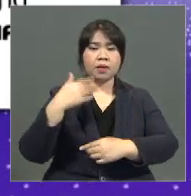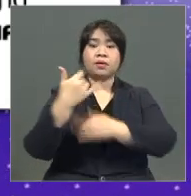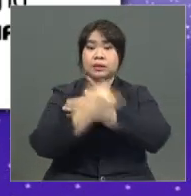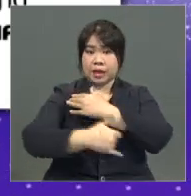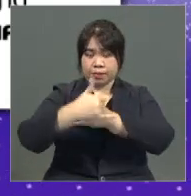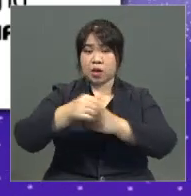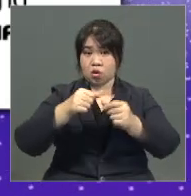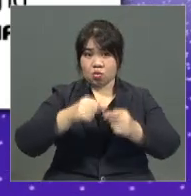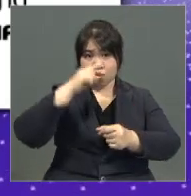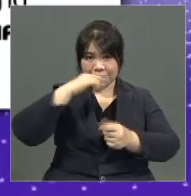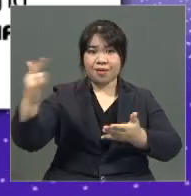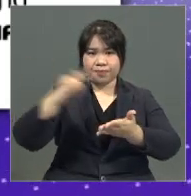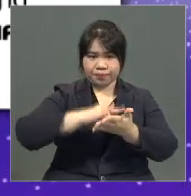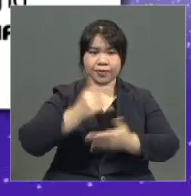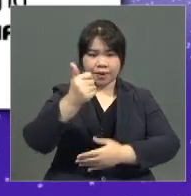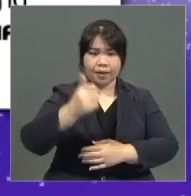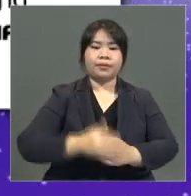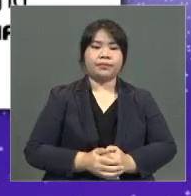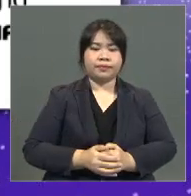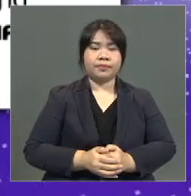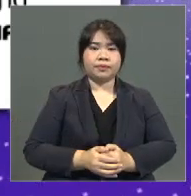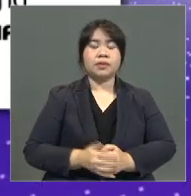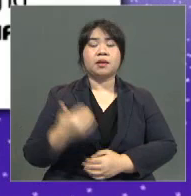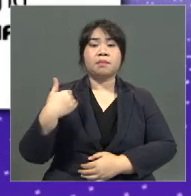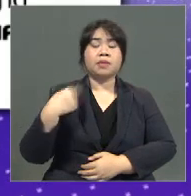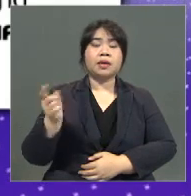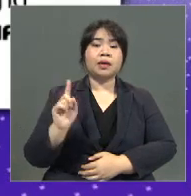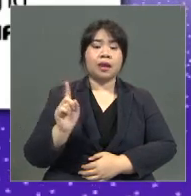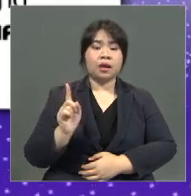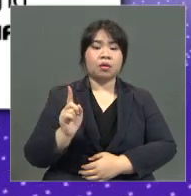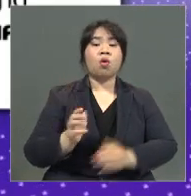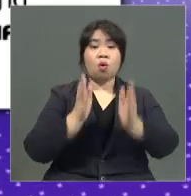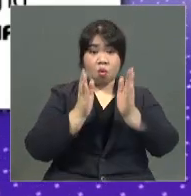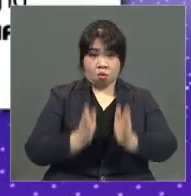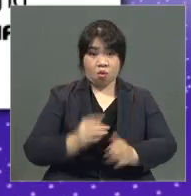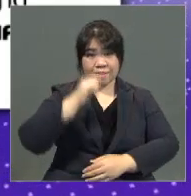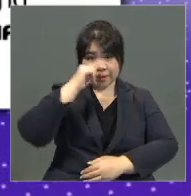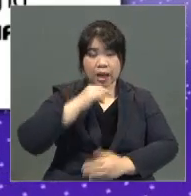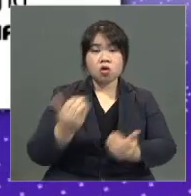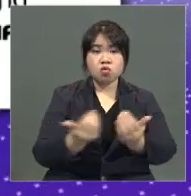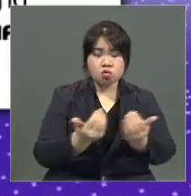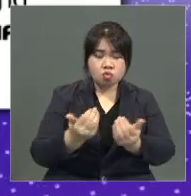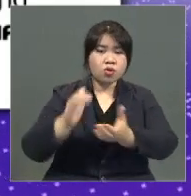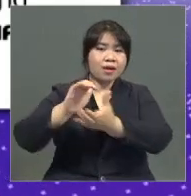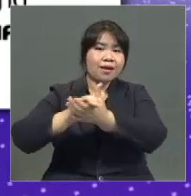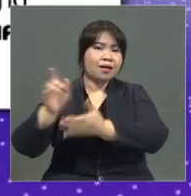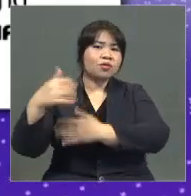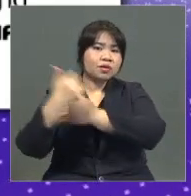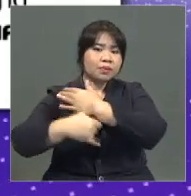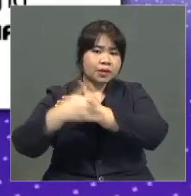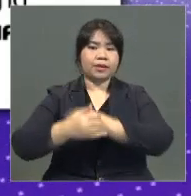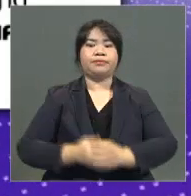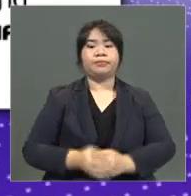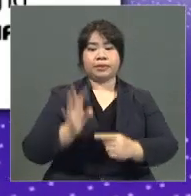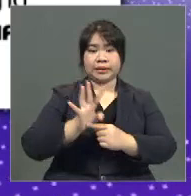่นทอยู่ในเมืองไทยกลุ่มที่ 3 เป็นคนต่างชาตที่คู่สมรถและเป็บุรของคนไทยกลุมที่ 4